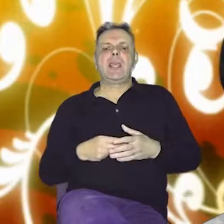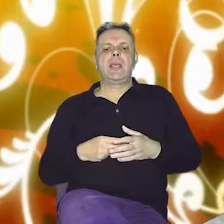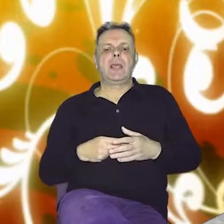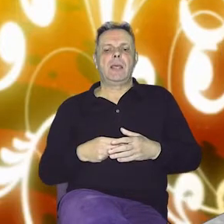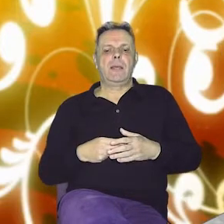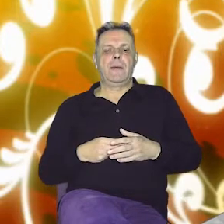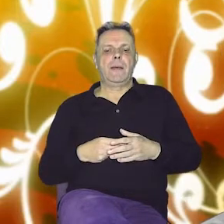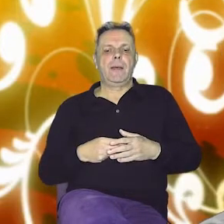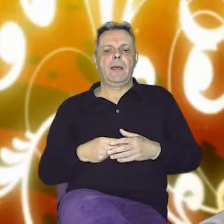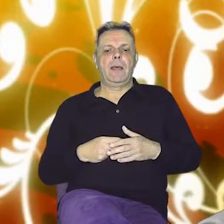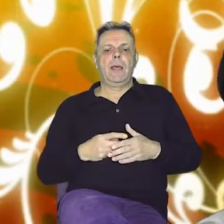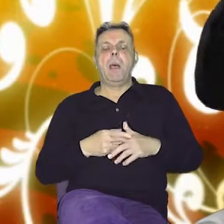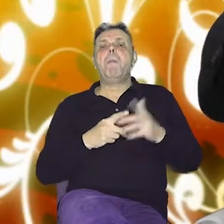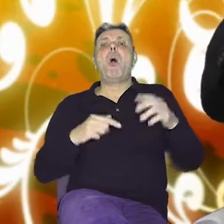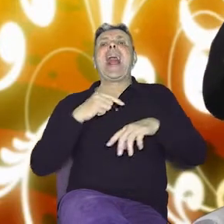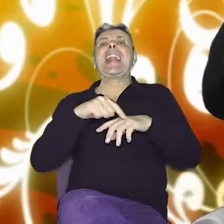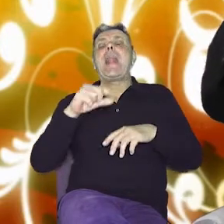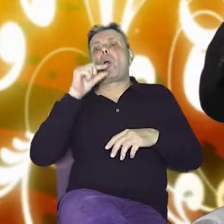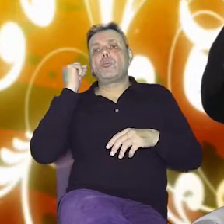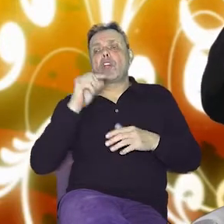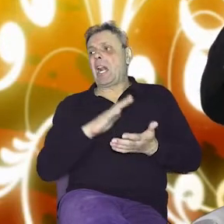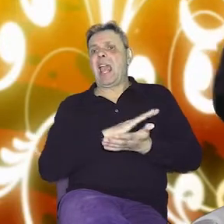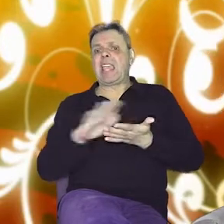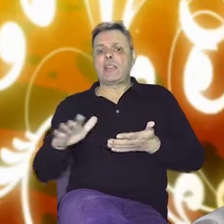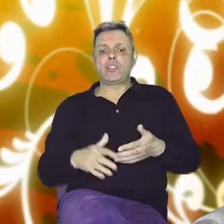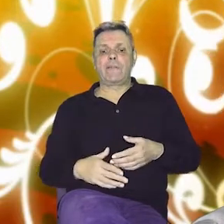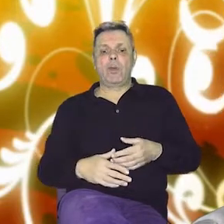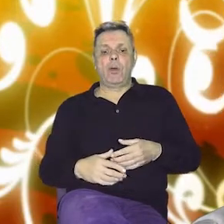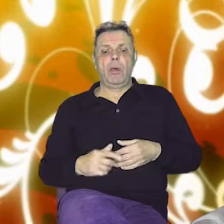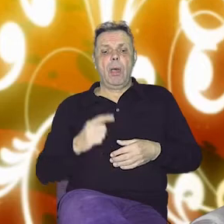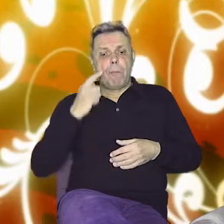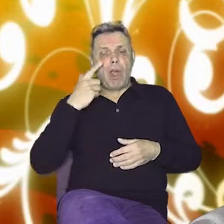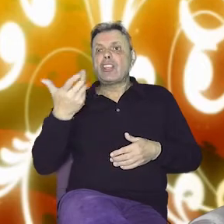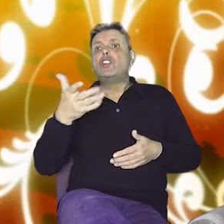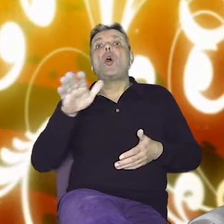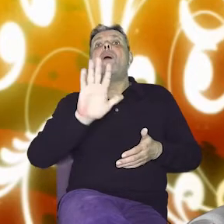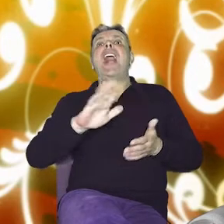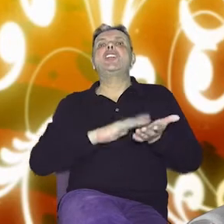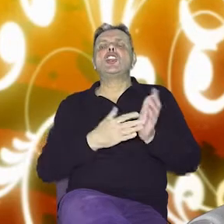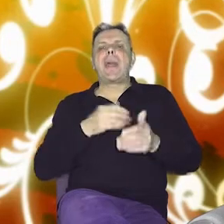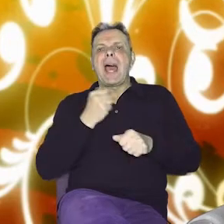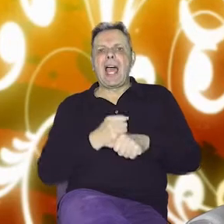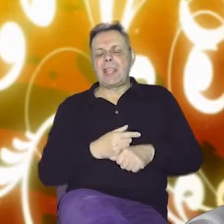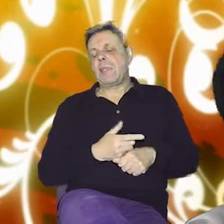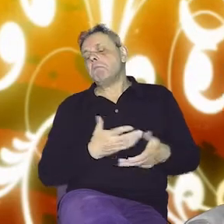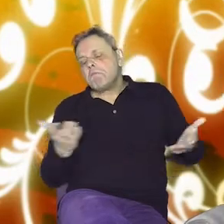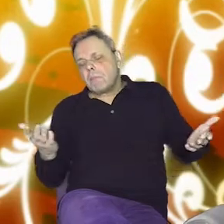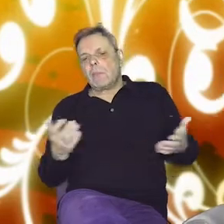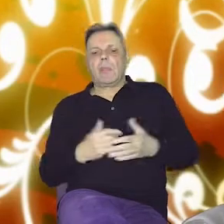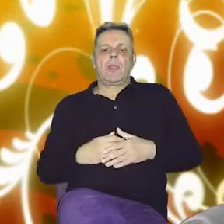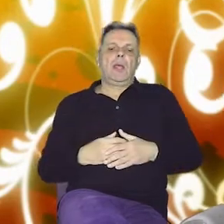znam, pola rana kod muškaraca? Vrlo jednostavno. Pogledajte što vaša supruga radi, pitajte